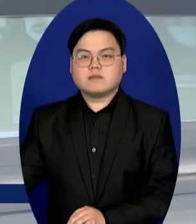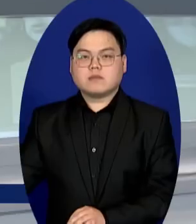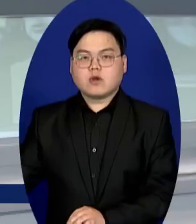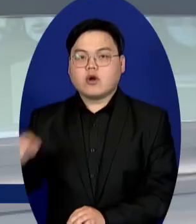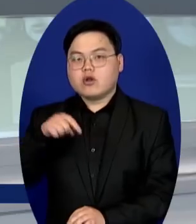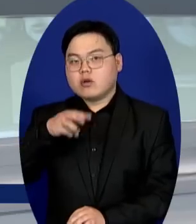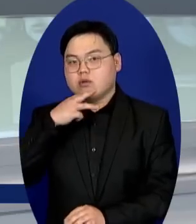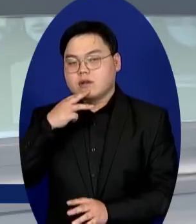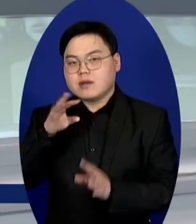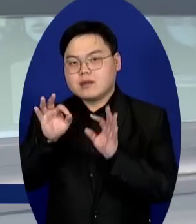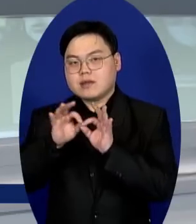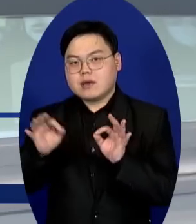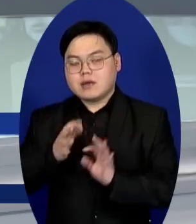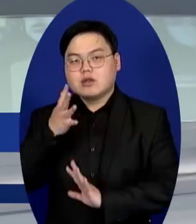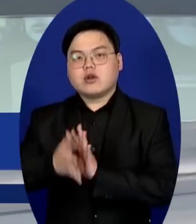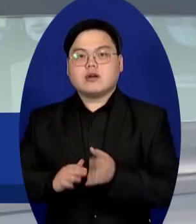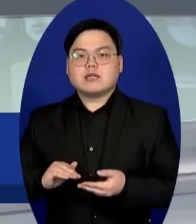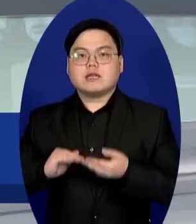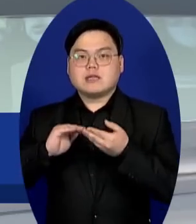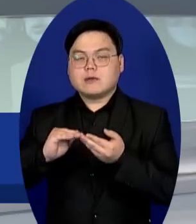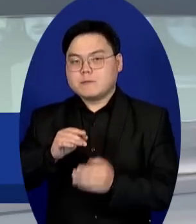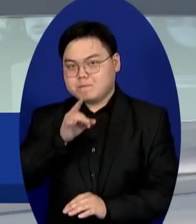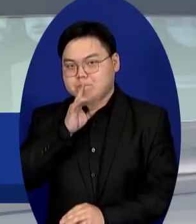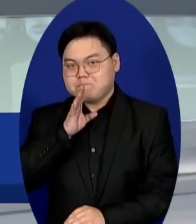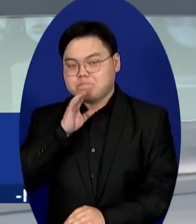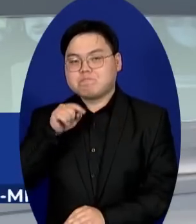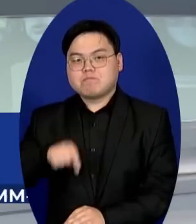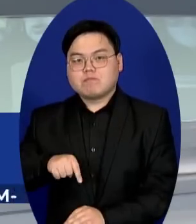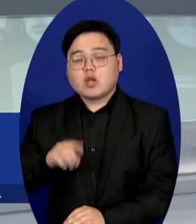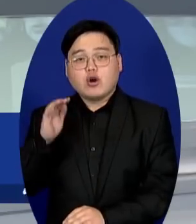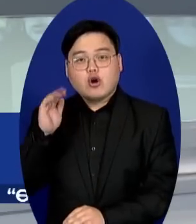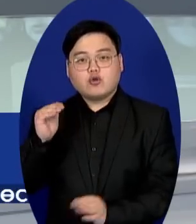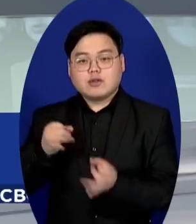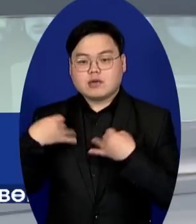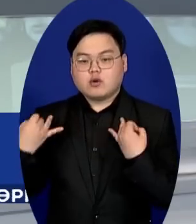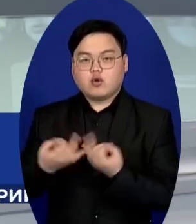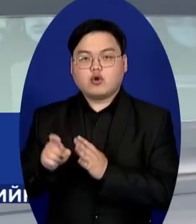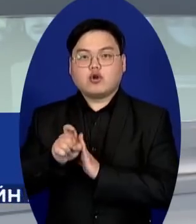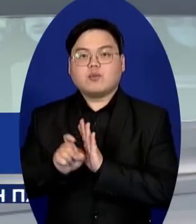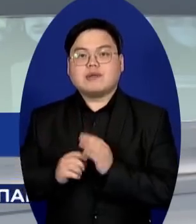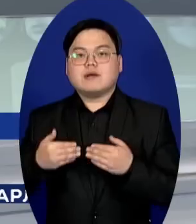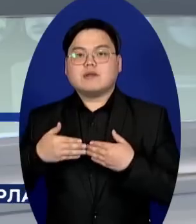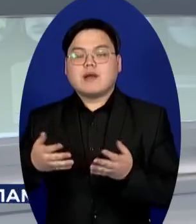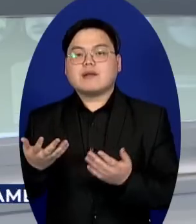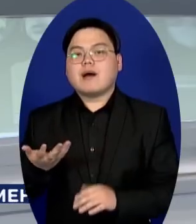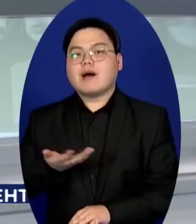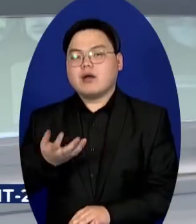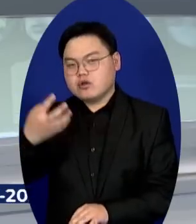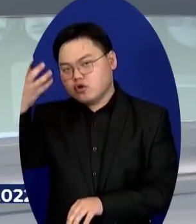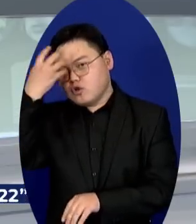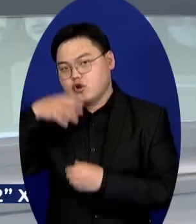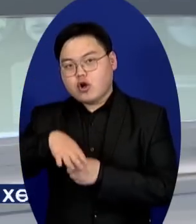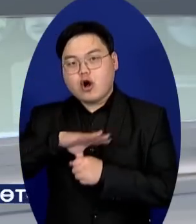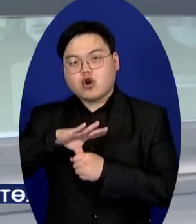Эдгээр болоод бусад мэдээний дэлгэрэнгүйг өнөөдрийн цаг үрд мэдээллийн хөтөлбөрөөс хүлээн авч үзээрэй. За өсвөрийн парламент хөтөлбөрийн нээлт өнөөдөр төрийн ордонд боллоо. 21